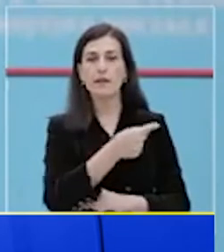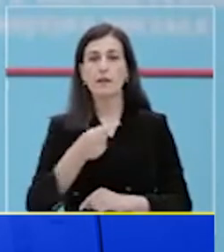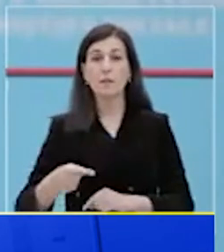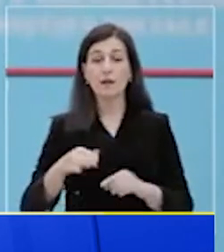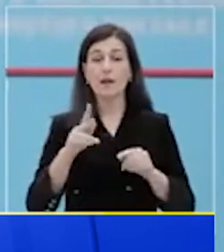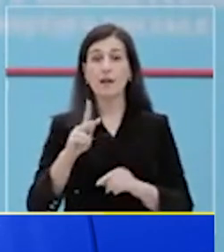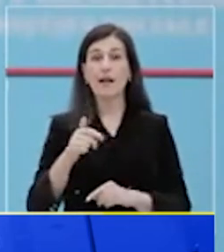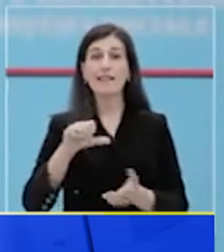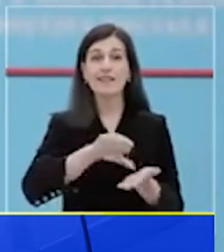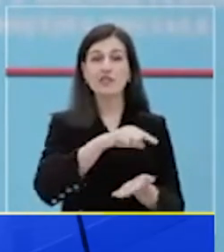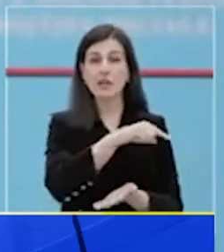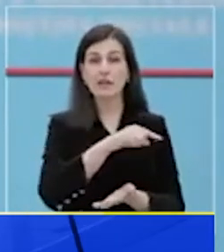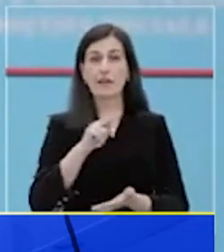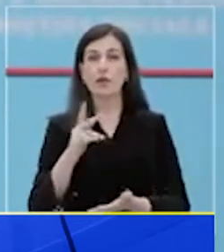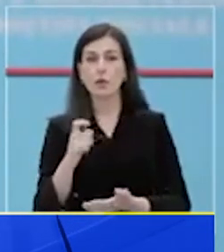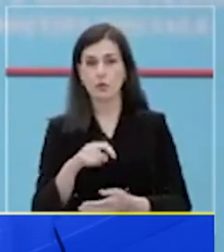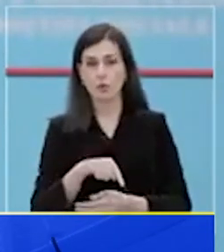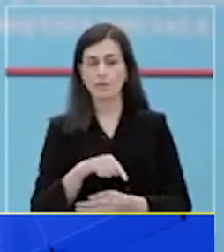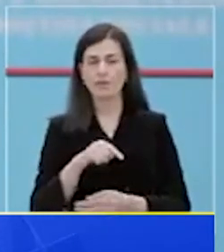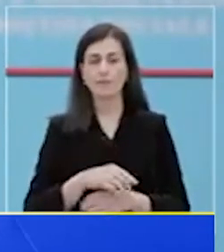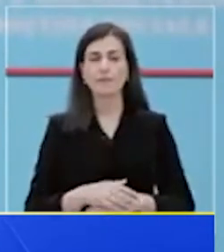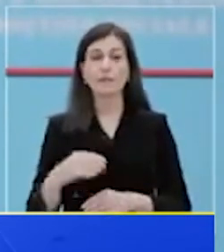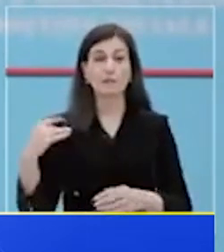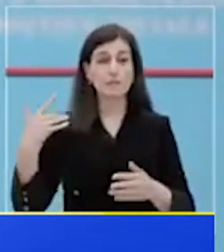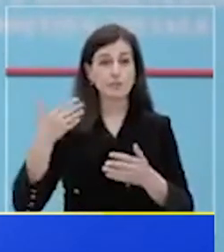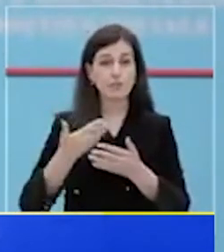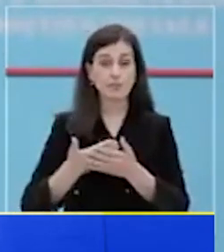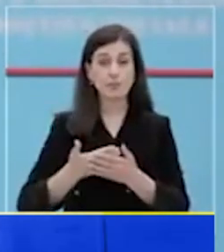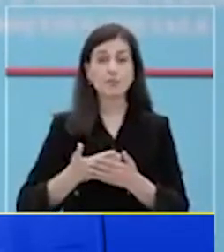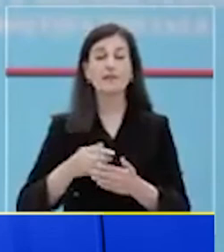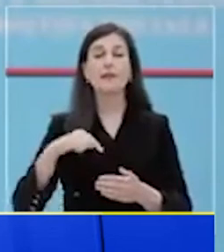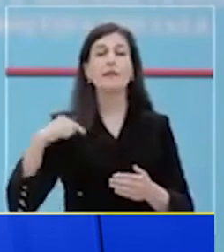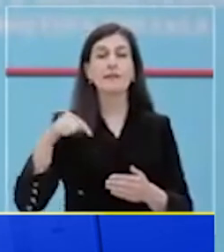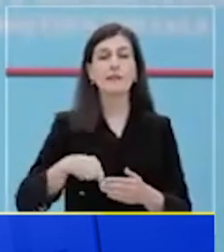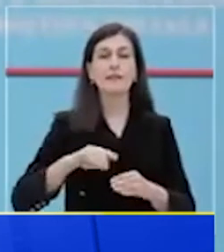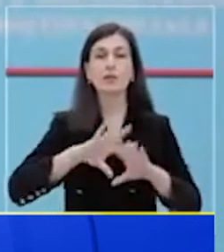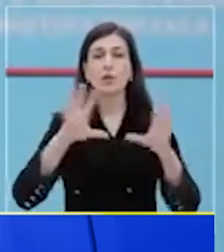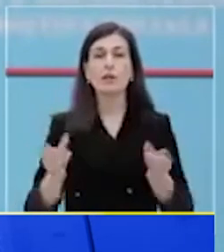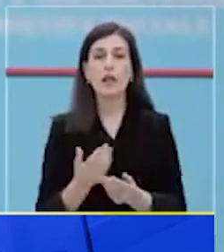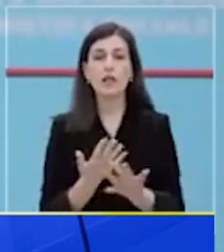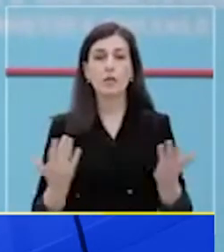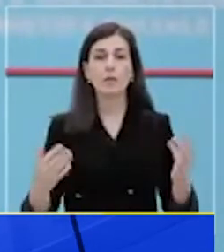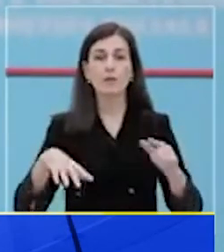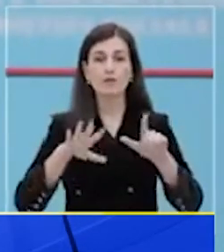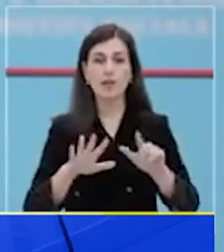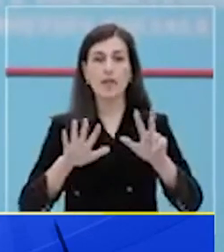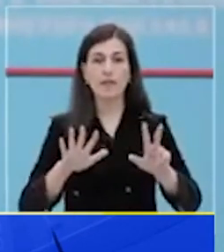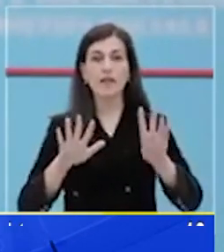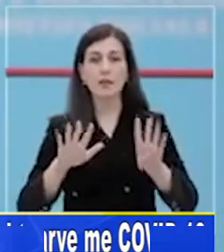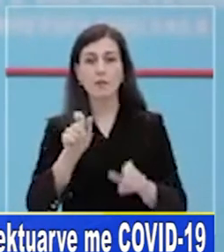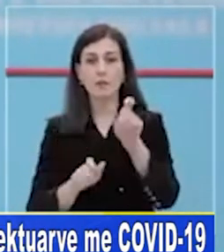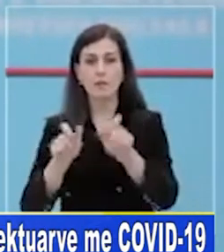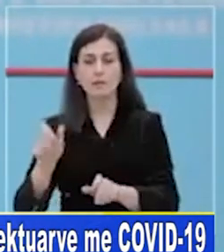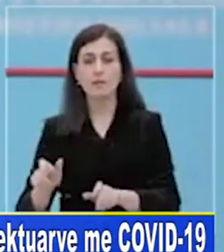në karantinën rajonale të këtij qyteti. Që nga fillimi i epidemisë deri në këtë moment janë konfirmuar 789